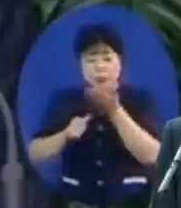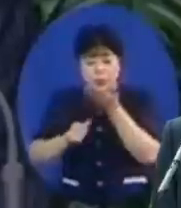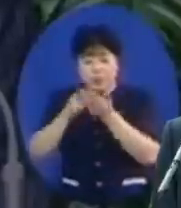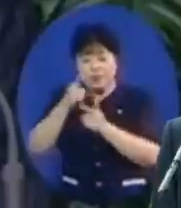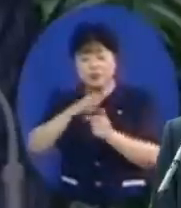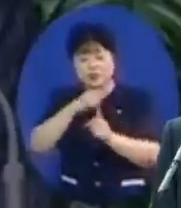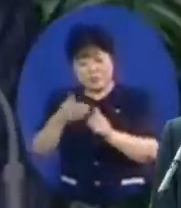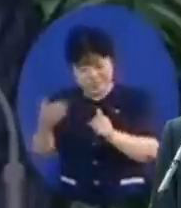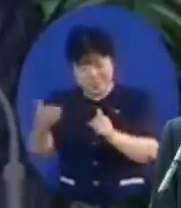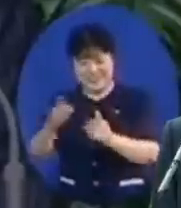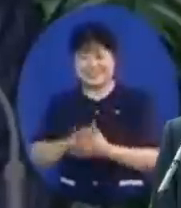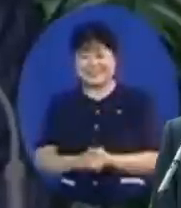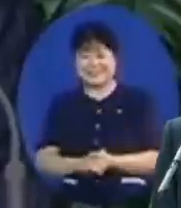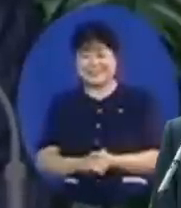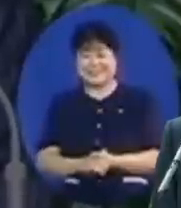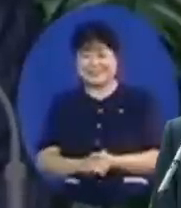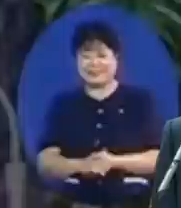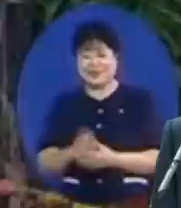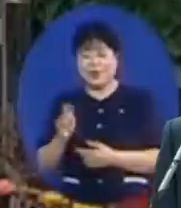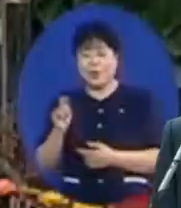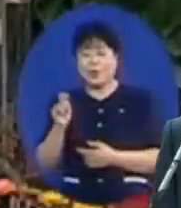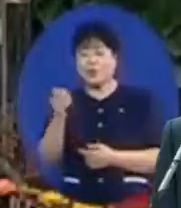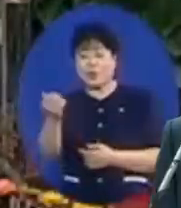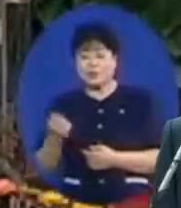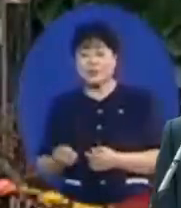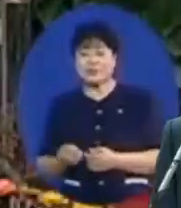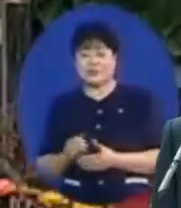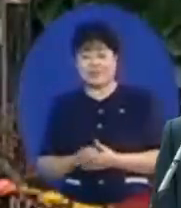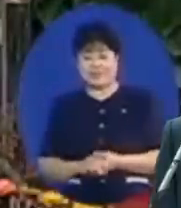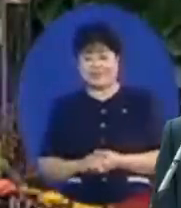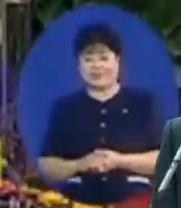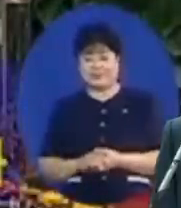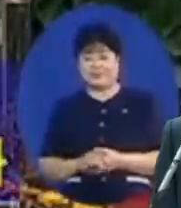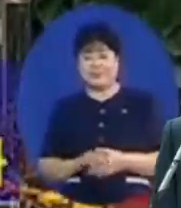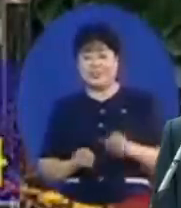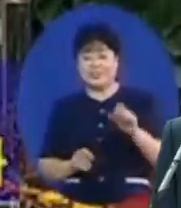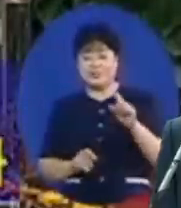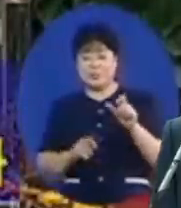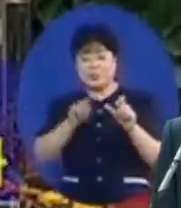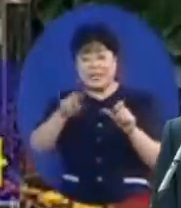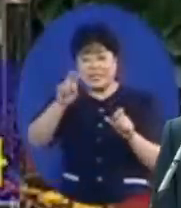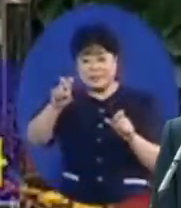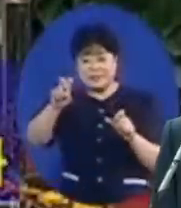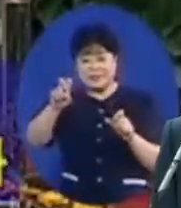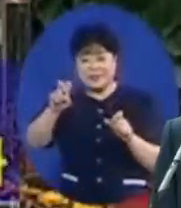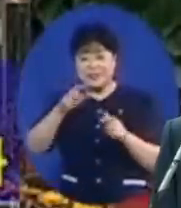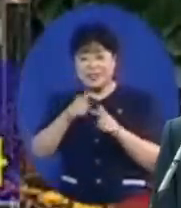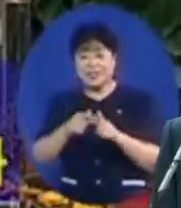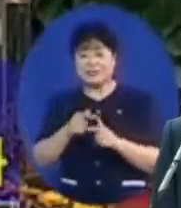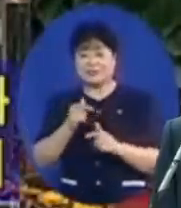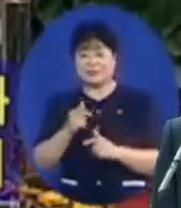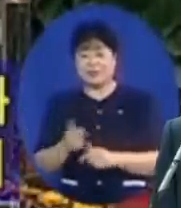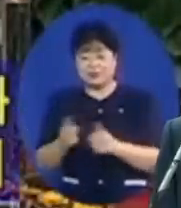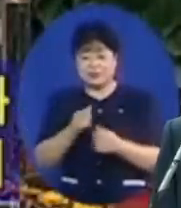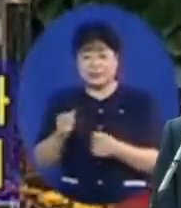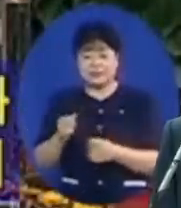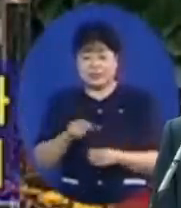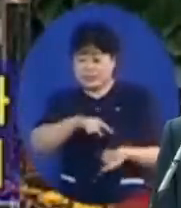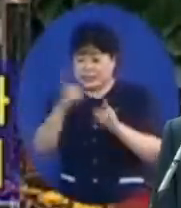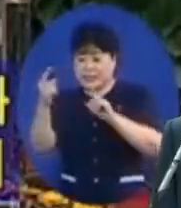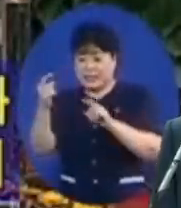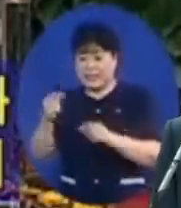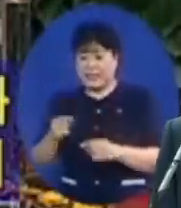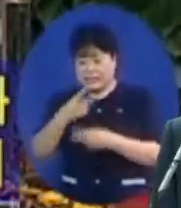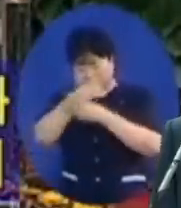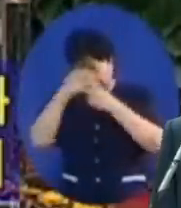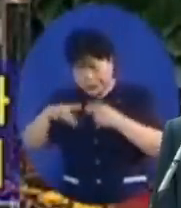예수 보혈인 것입니다. 고린도전서 15장 20절로 22절에 그러나 이제 그리스도께서 죽은 자 가운데서 다시 살아나사 잠자는 자들의 첫